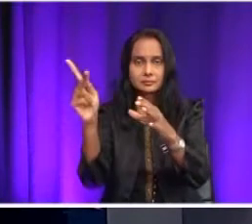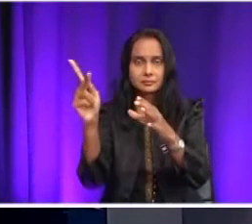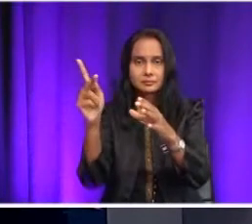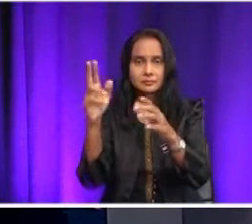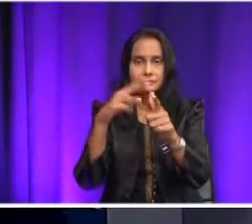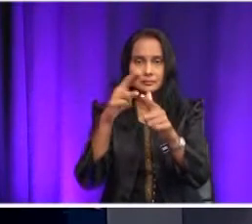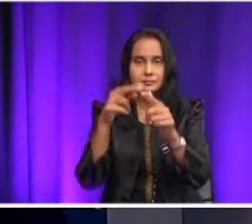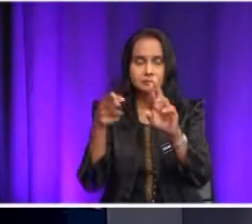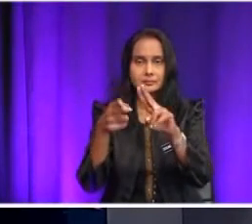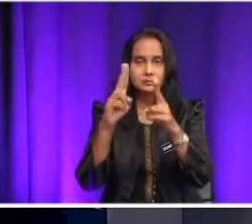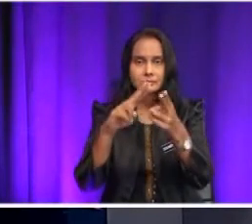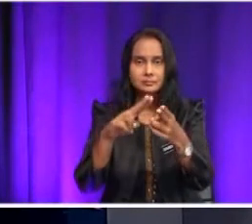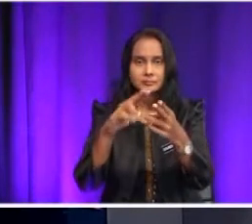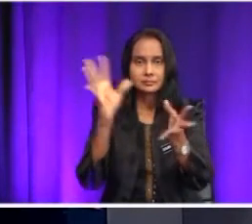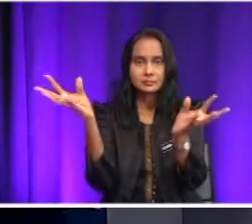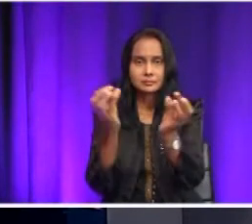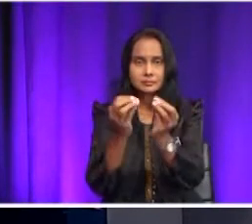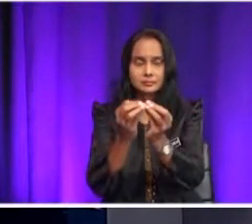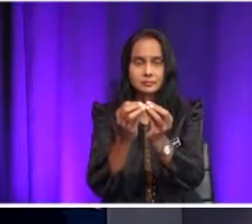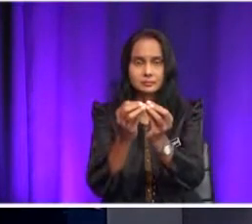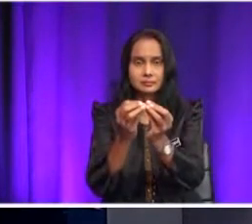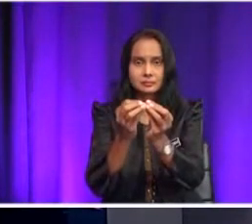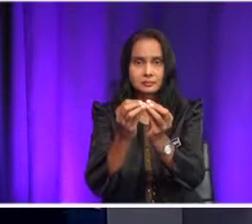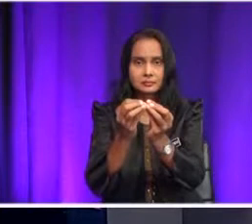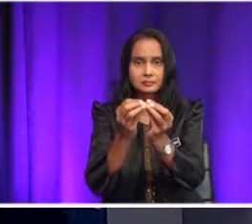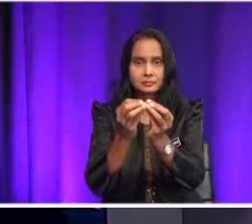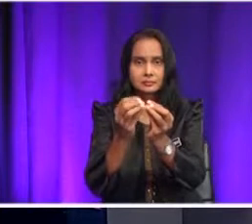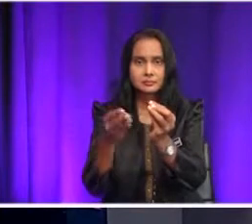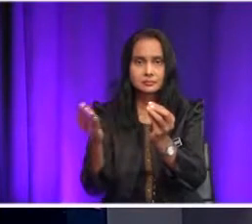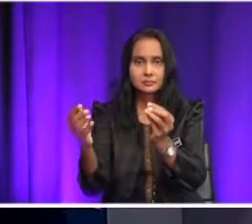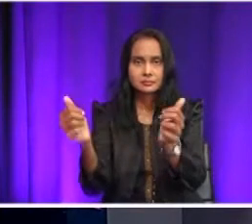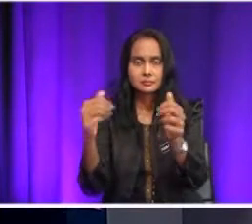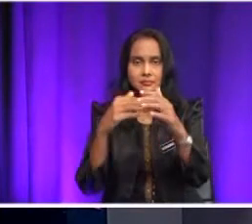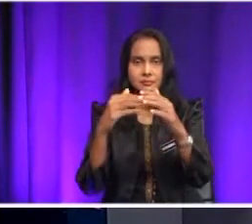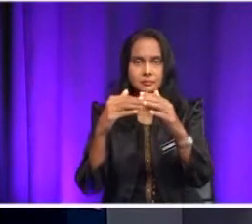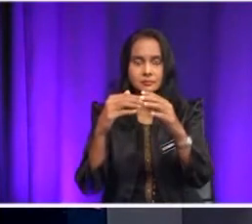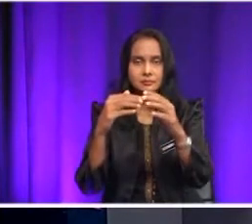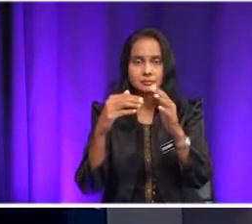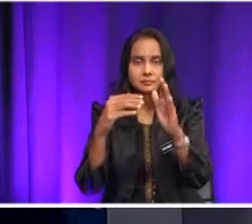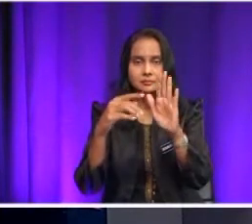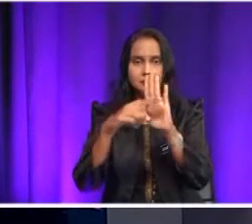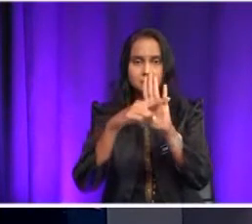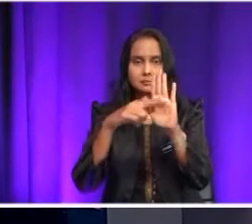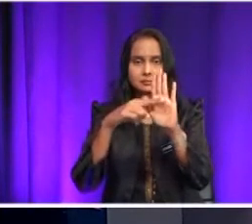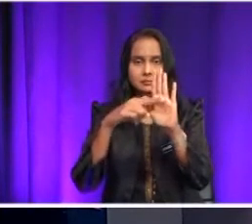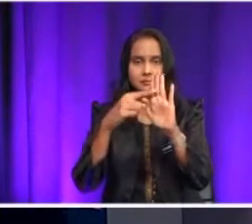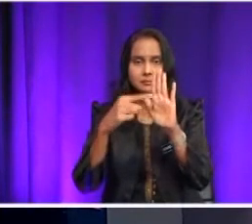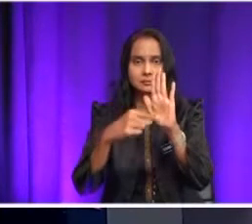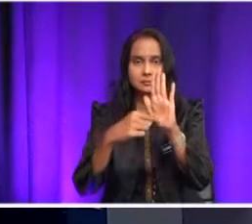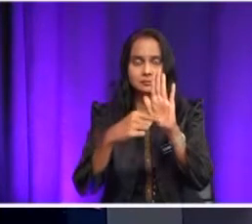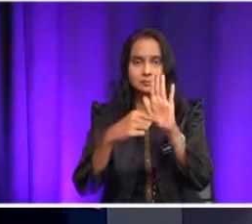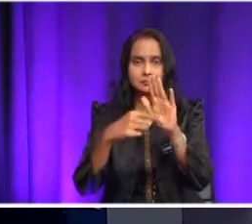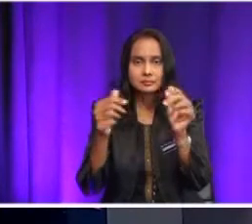total produk TV itu kita bagikan dengan perubahan input berubah ya Biasanya kita gunakan